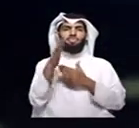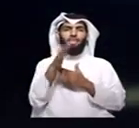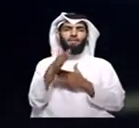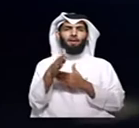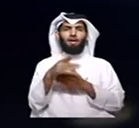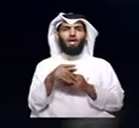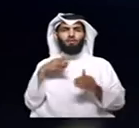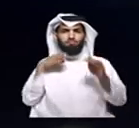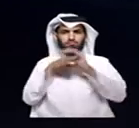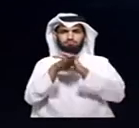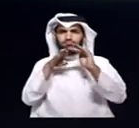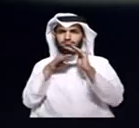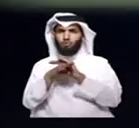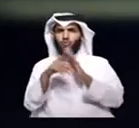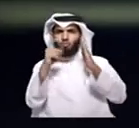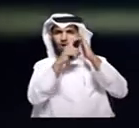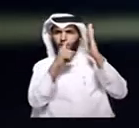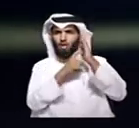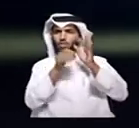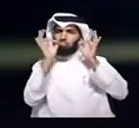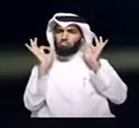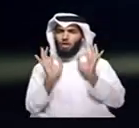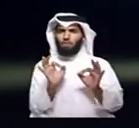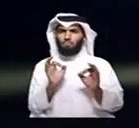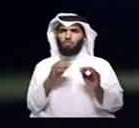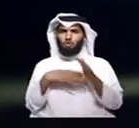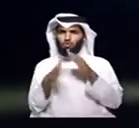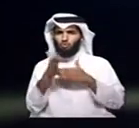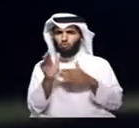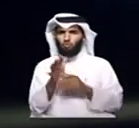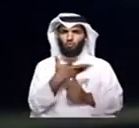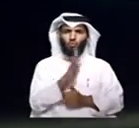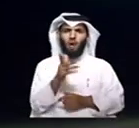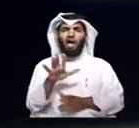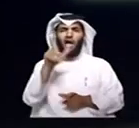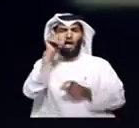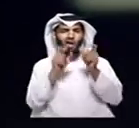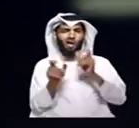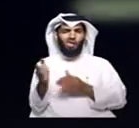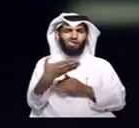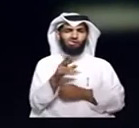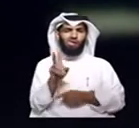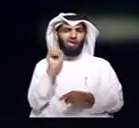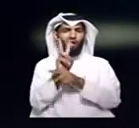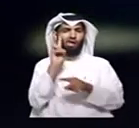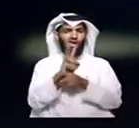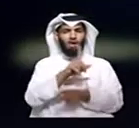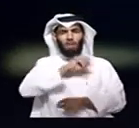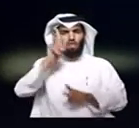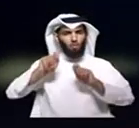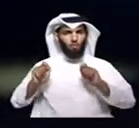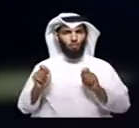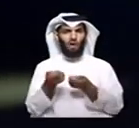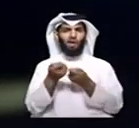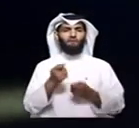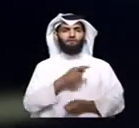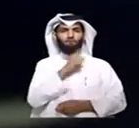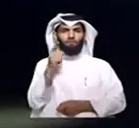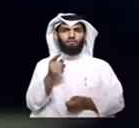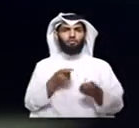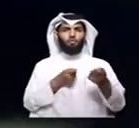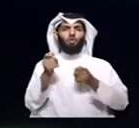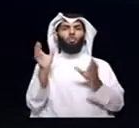لتطبيق القوانين التي تتضمن ضبط الأسواق ومحاربة التلاعب والغش والحد أيضا من الظواهر السلبية في